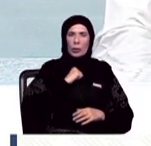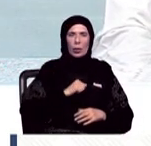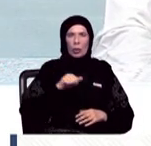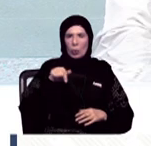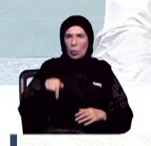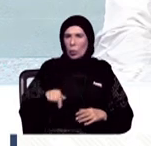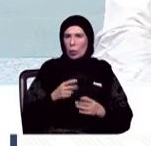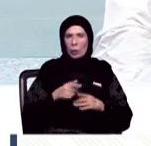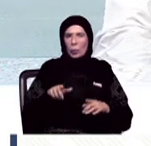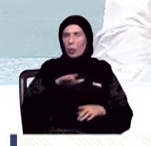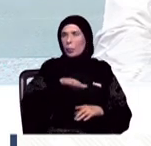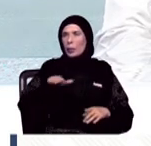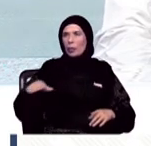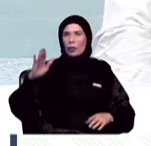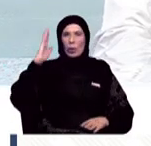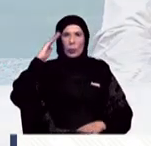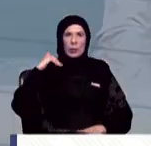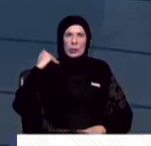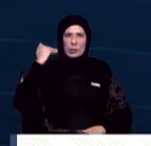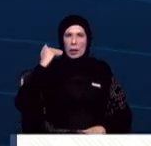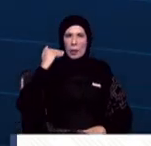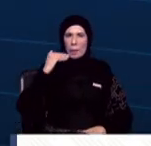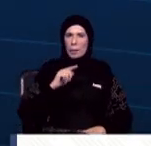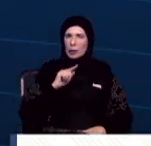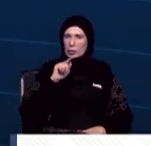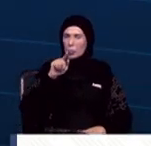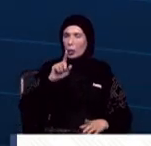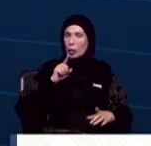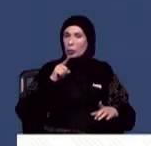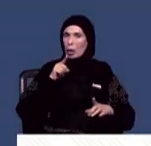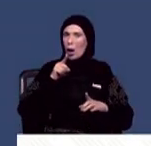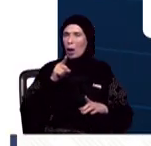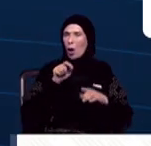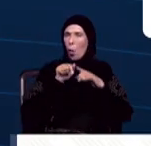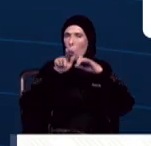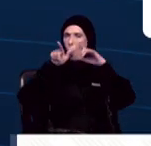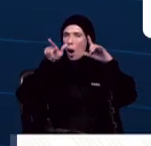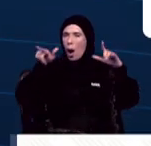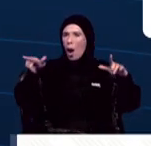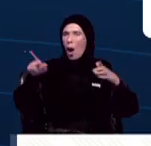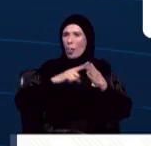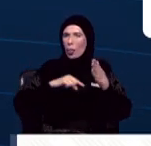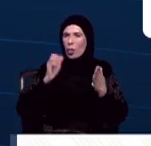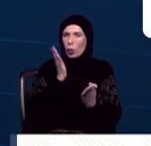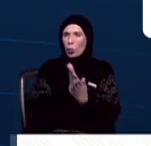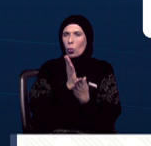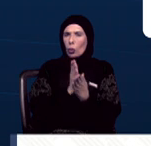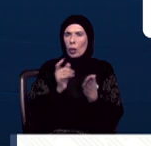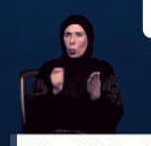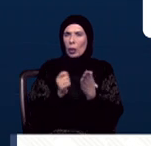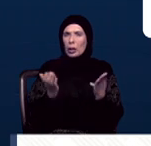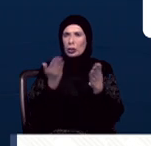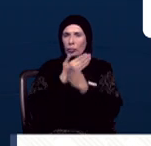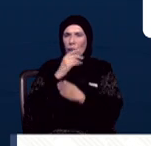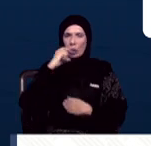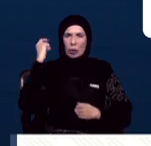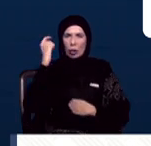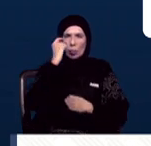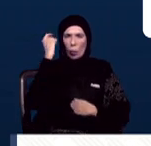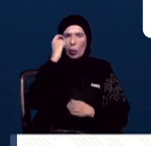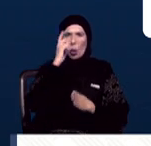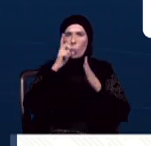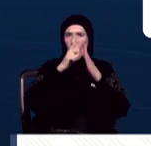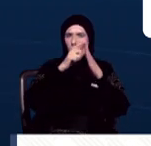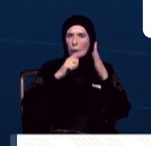الابرياء اغلبهم اطفال ونساء باعتبارها انتهاكا صارخا للمواثيق الحقوقيه والاتفاقيات